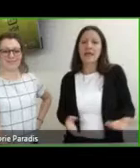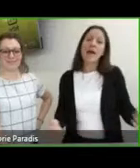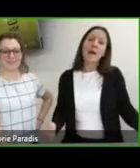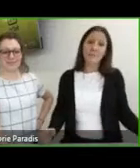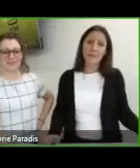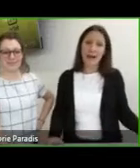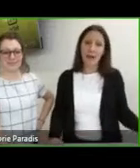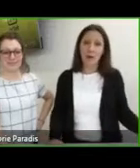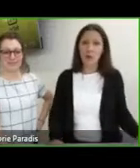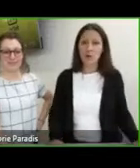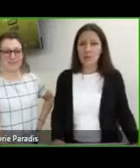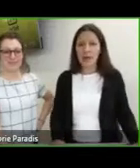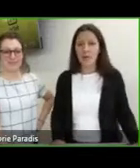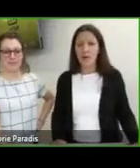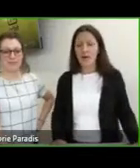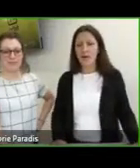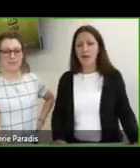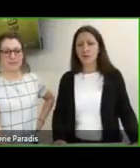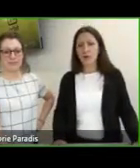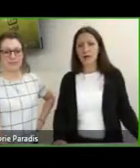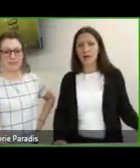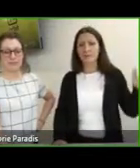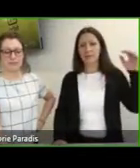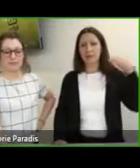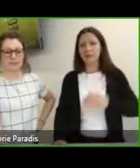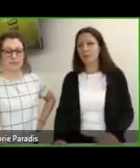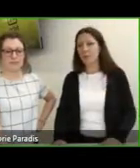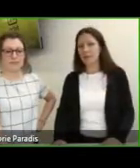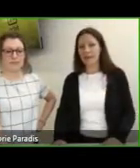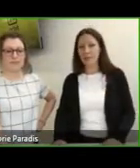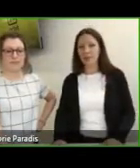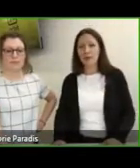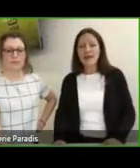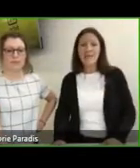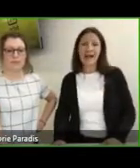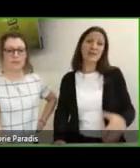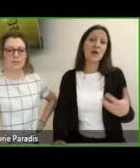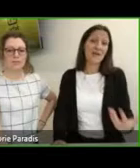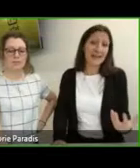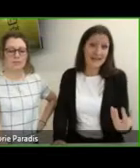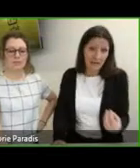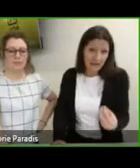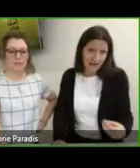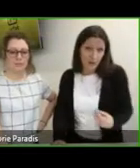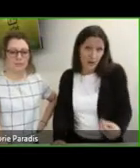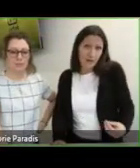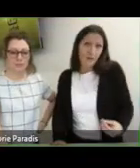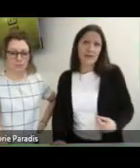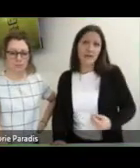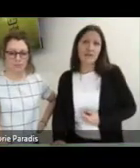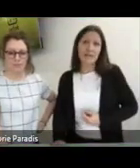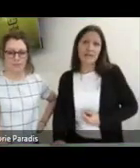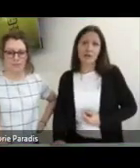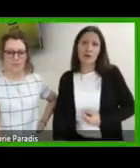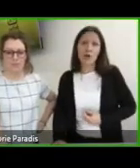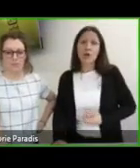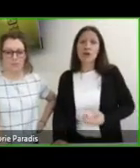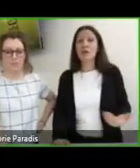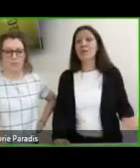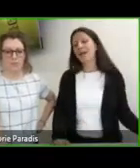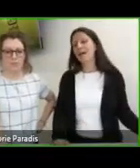confiance. Malheureusement, on va encore une fois peut-être un peu péter la bulle, parce que dans les résultats effectifs des